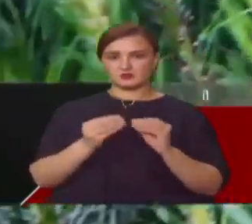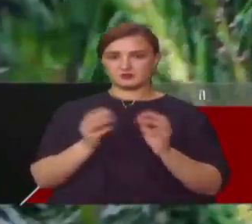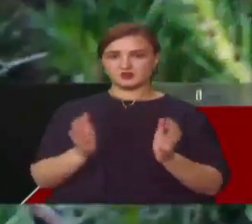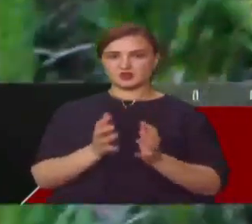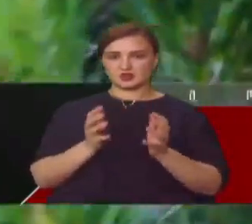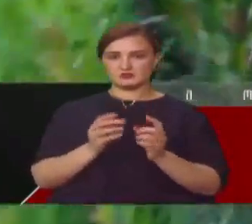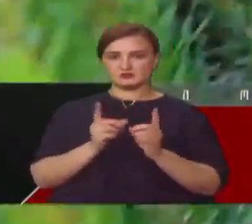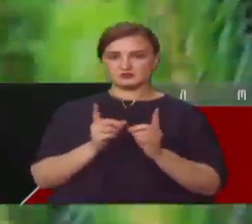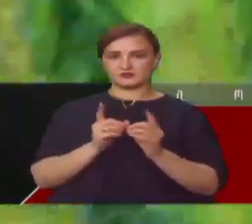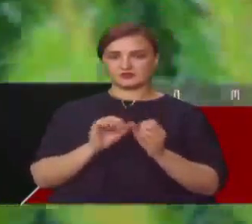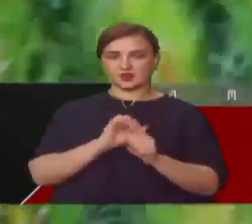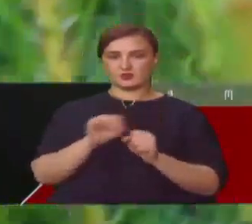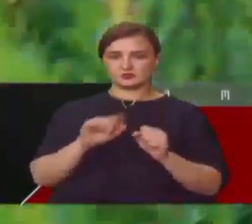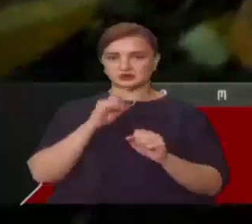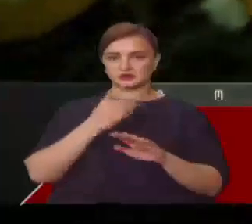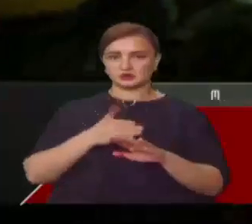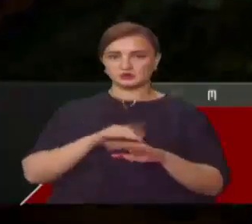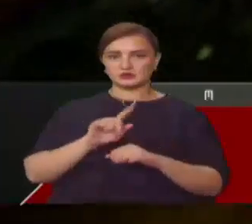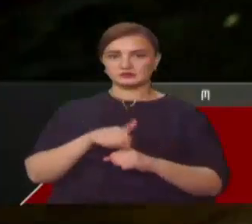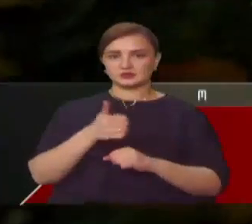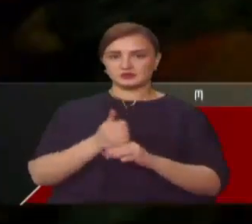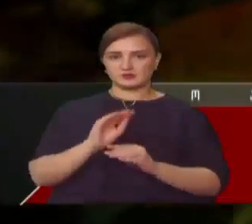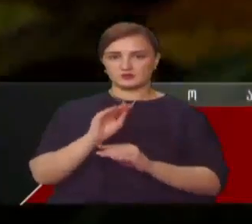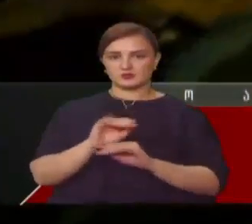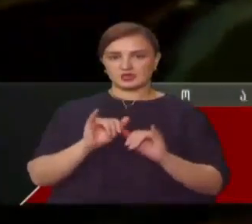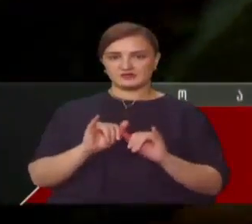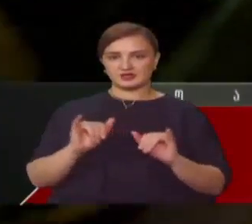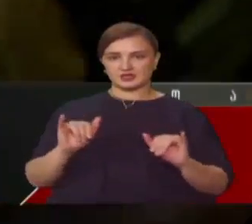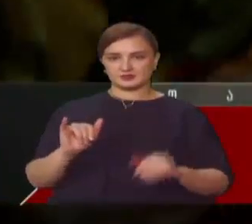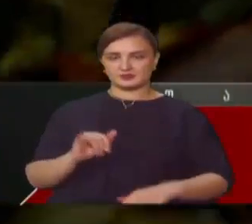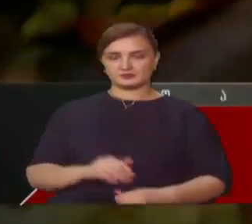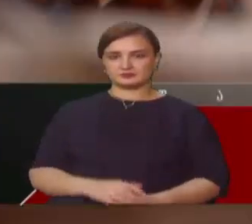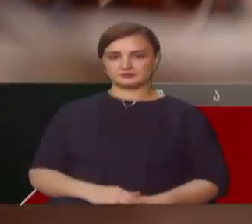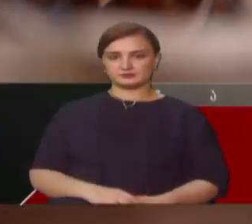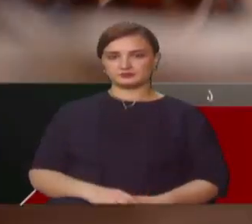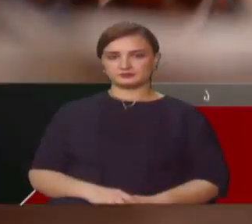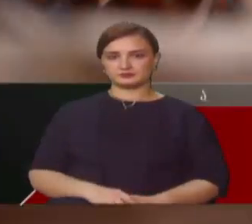მიღწეული, გაუმკლავდნენ სირთულებს და რაც ყველაზე მთავარია, გაზარდონ განვითარების მასშტაბები.